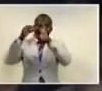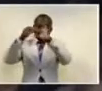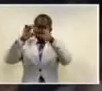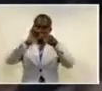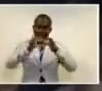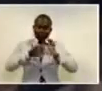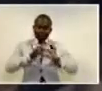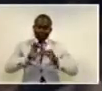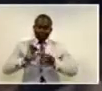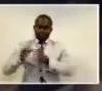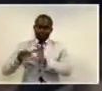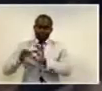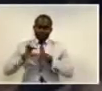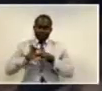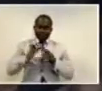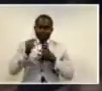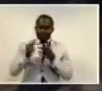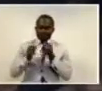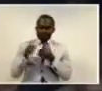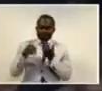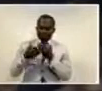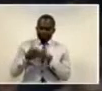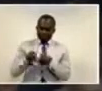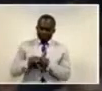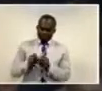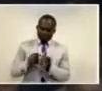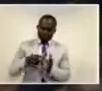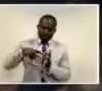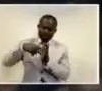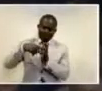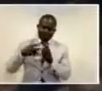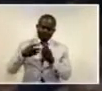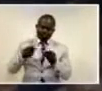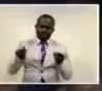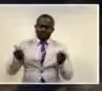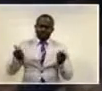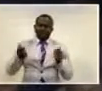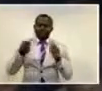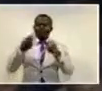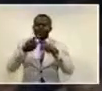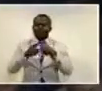ibyo nabyo turaza kubihagurukira ariko